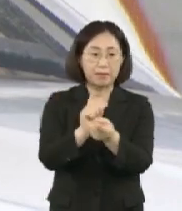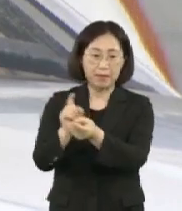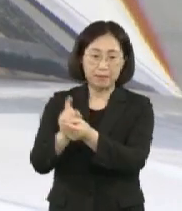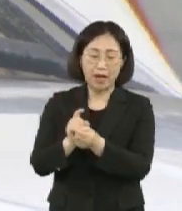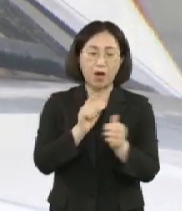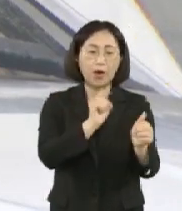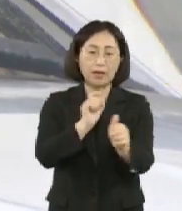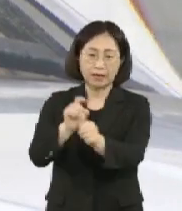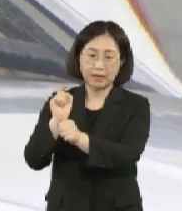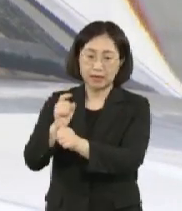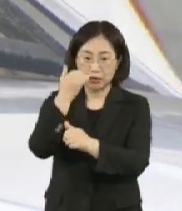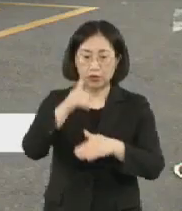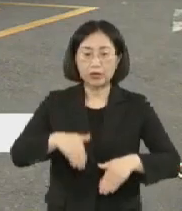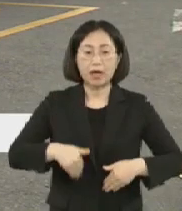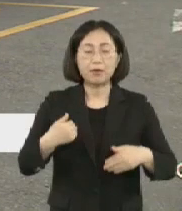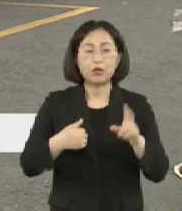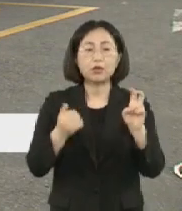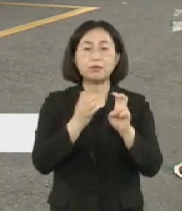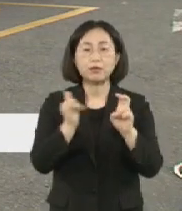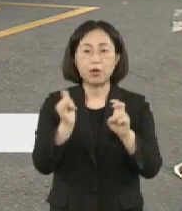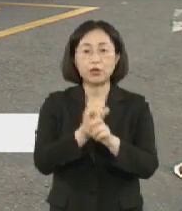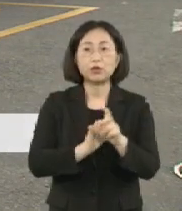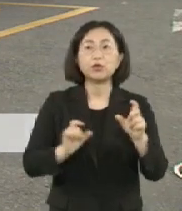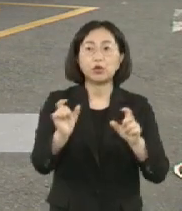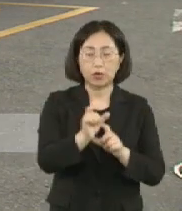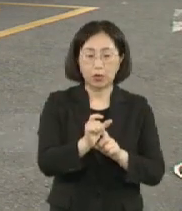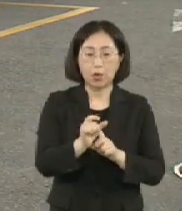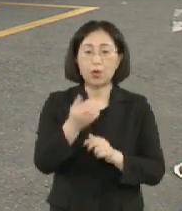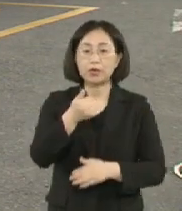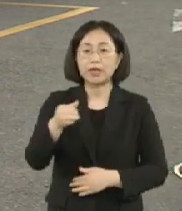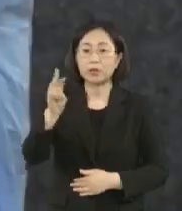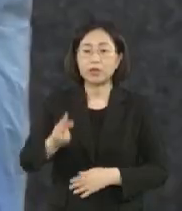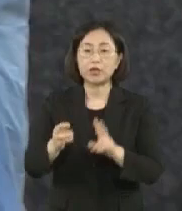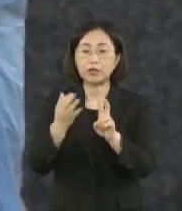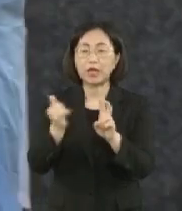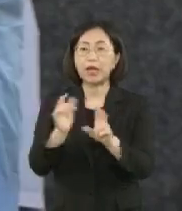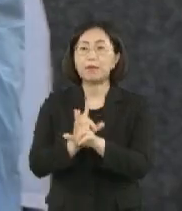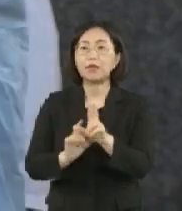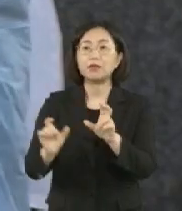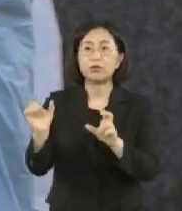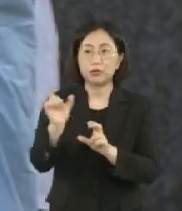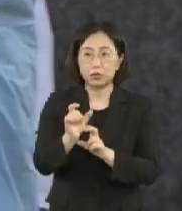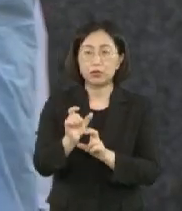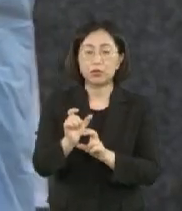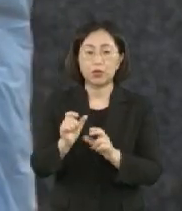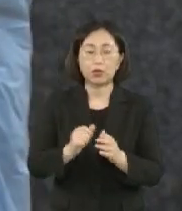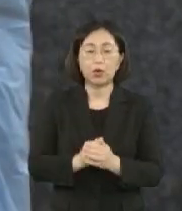잇따라 확진되면서 충남에서도 20명이 추가됐고 세종에서도 2명이 추가 확진되는 등